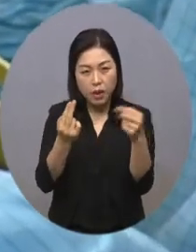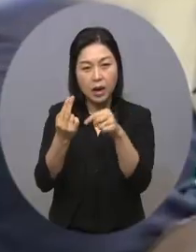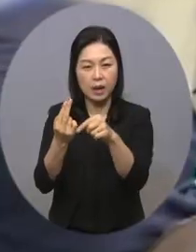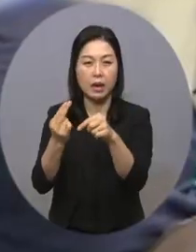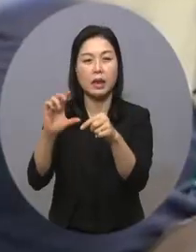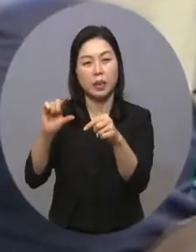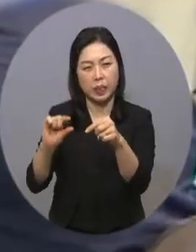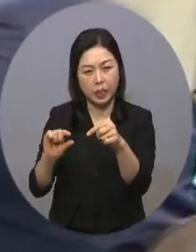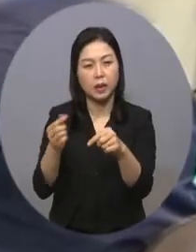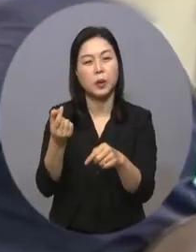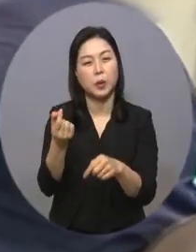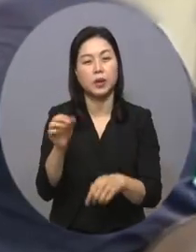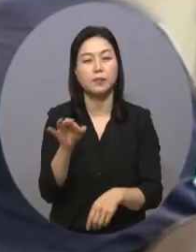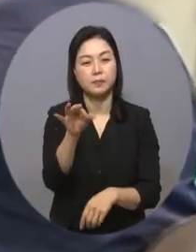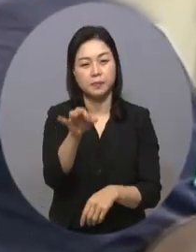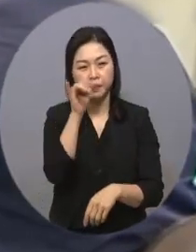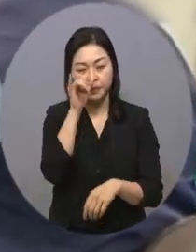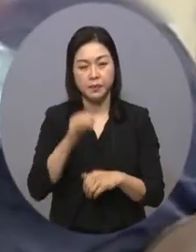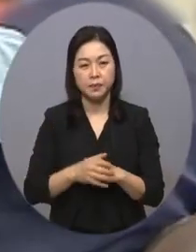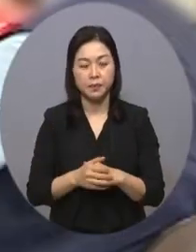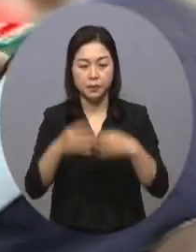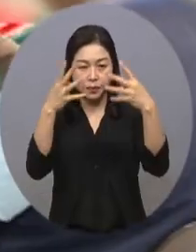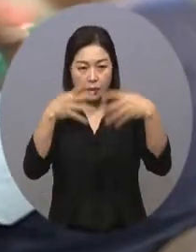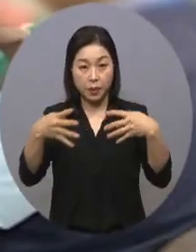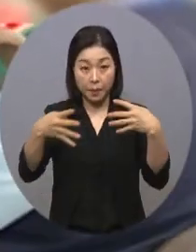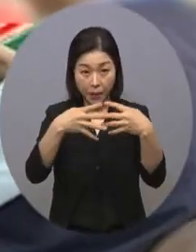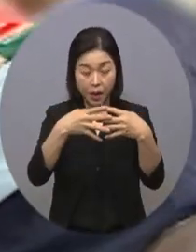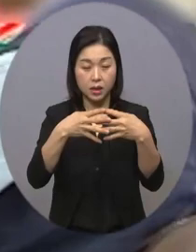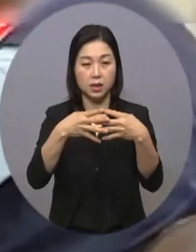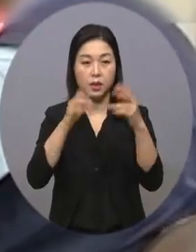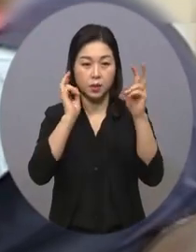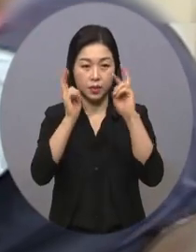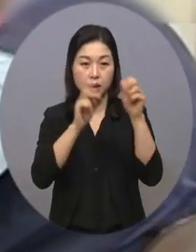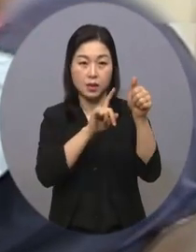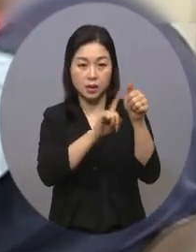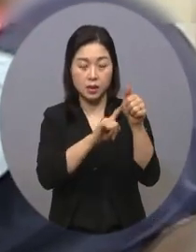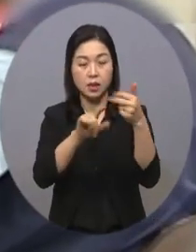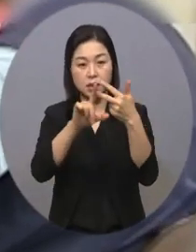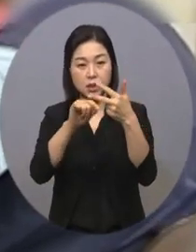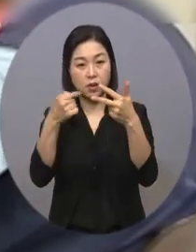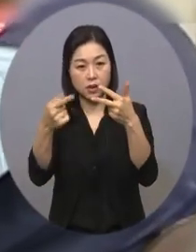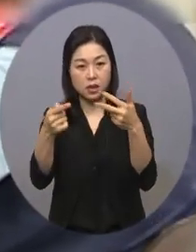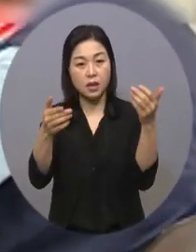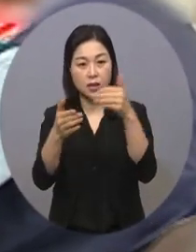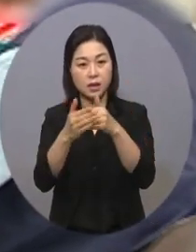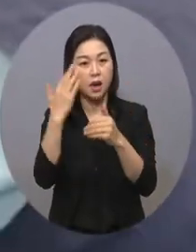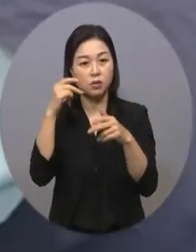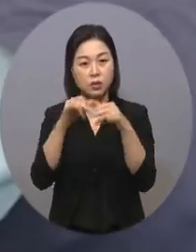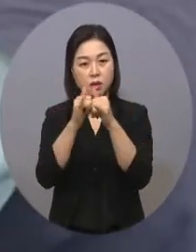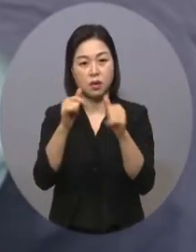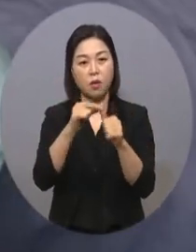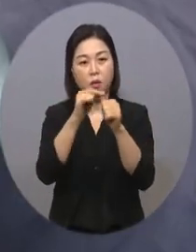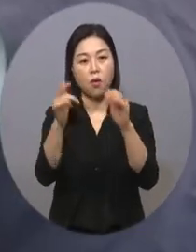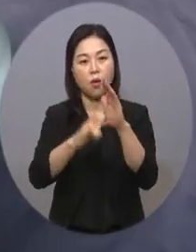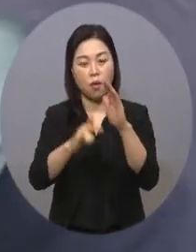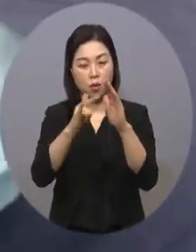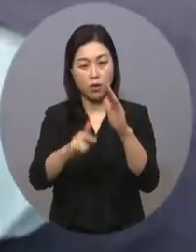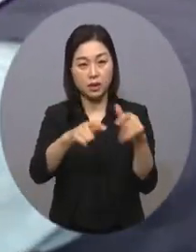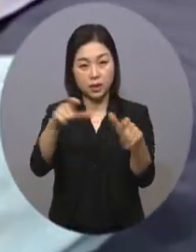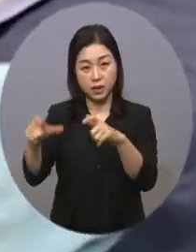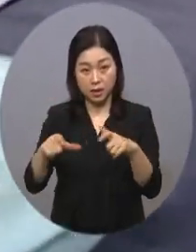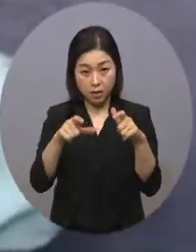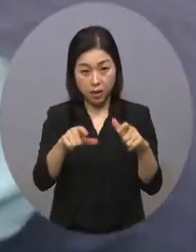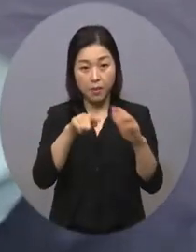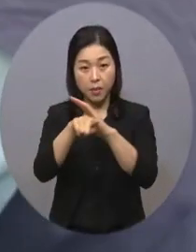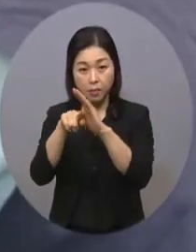예정입니다. 요건을 만족하는 사업주는 내년 7월 1일까지 한국장애인고용공단 지역본부, 지사에서